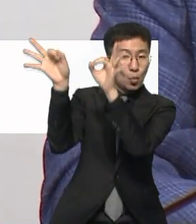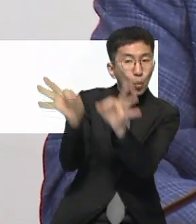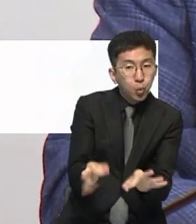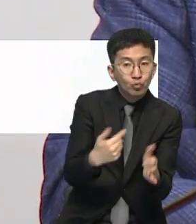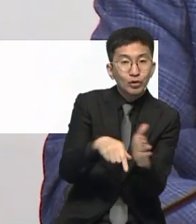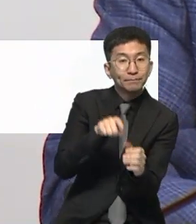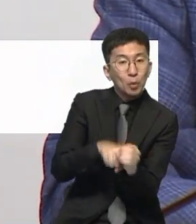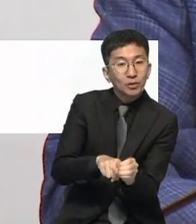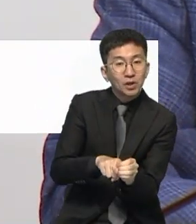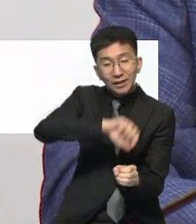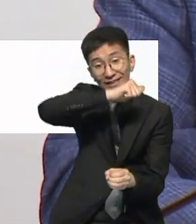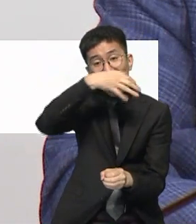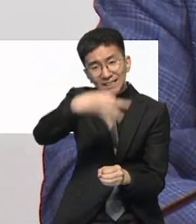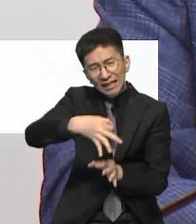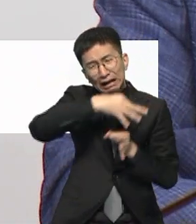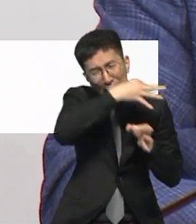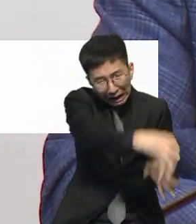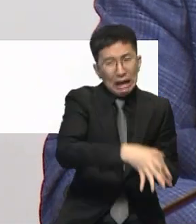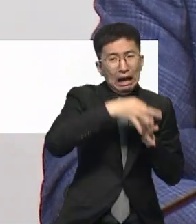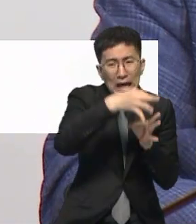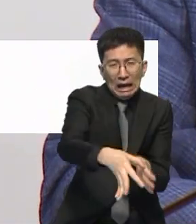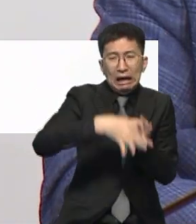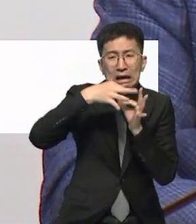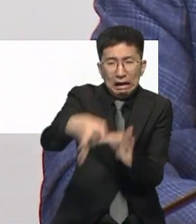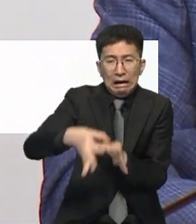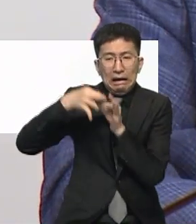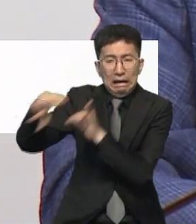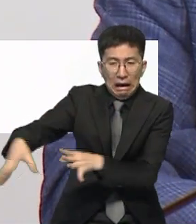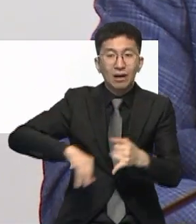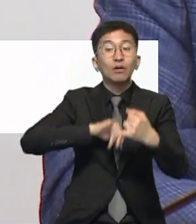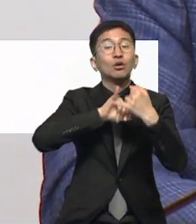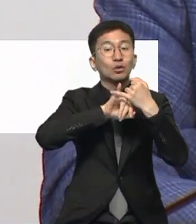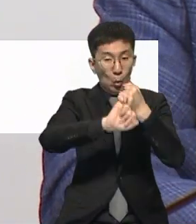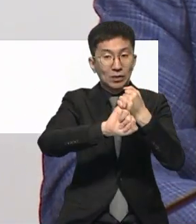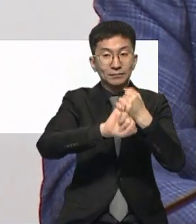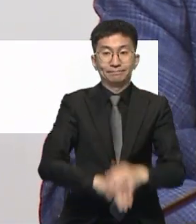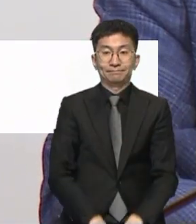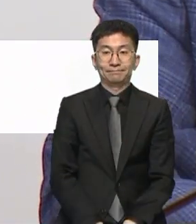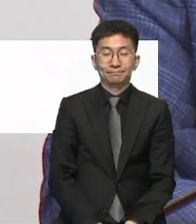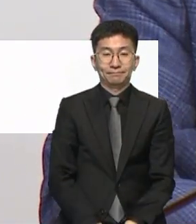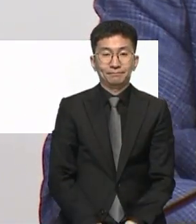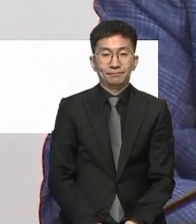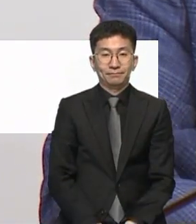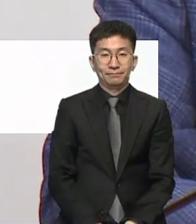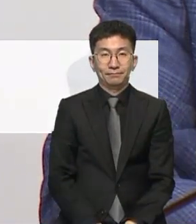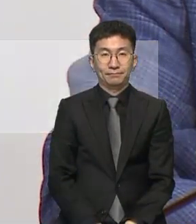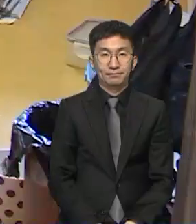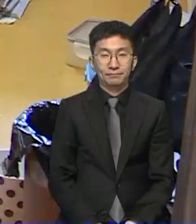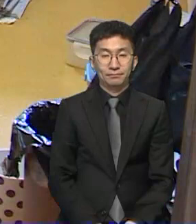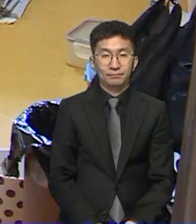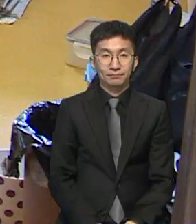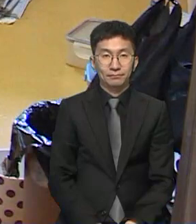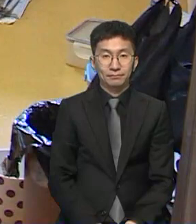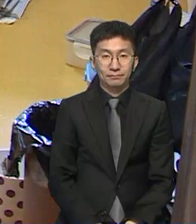대해서는 재정이 허용하는 한도 내에서 최대한 정부의 예산이